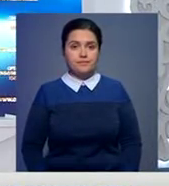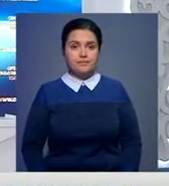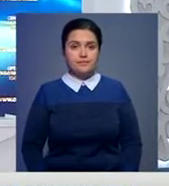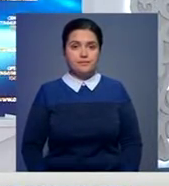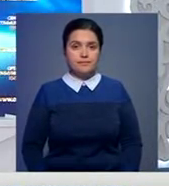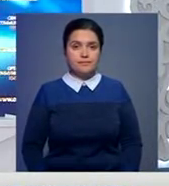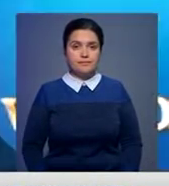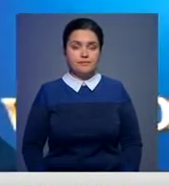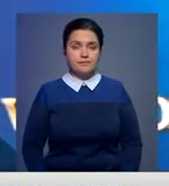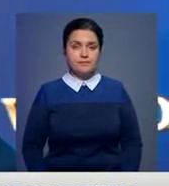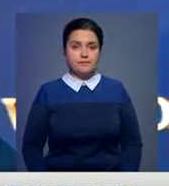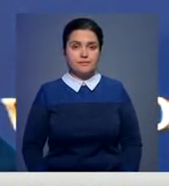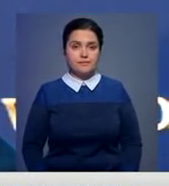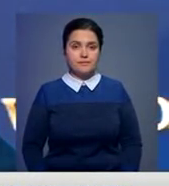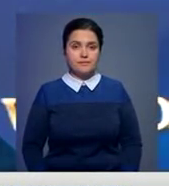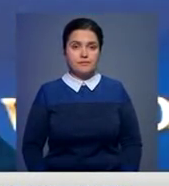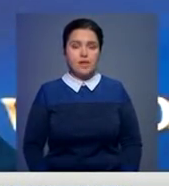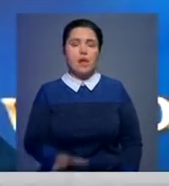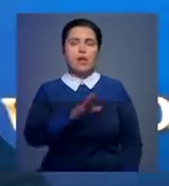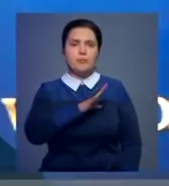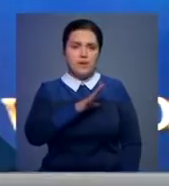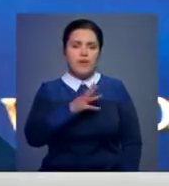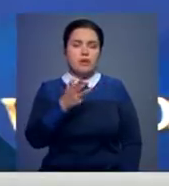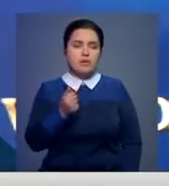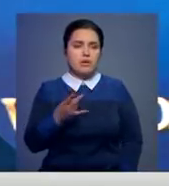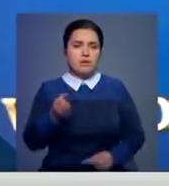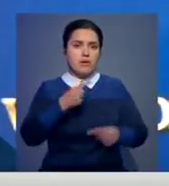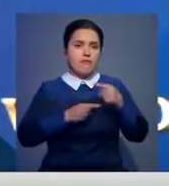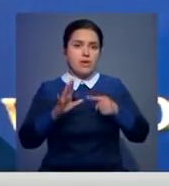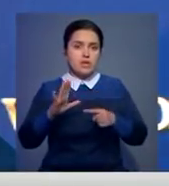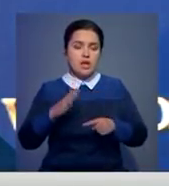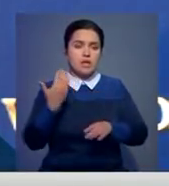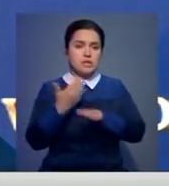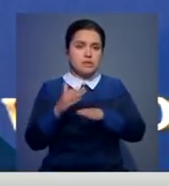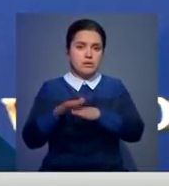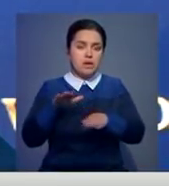Естественно, невозврат кредитов бывает. Но в этом случае мы